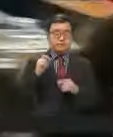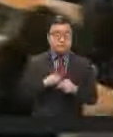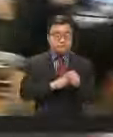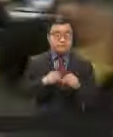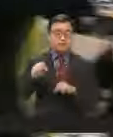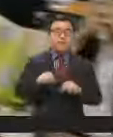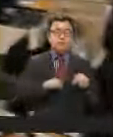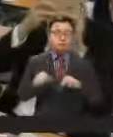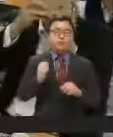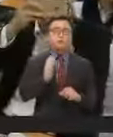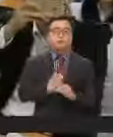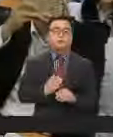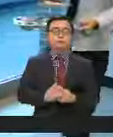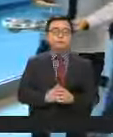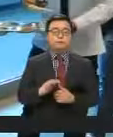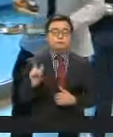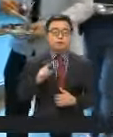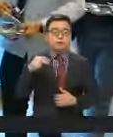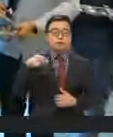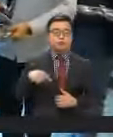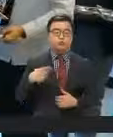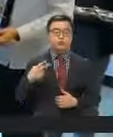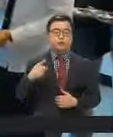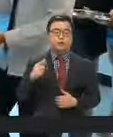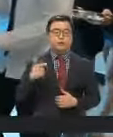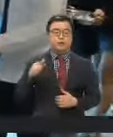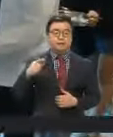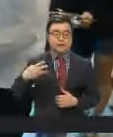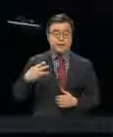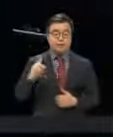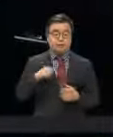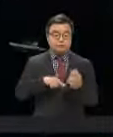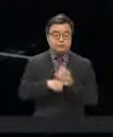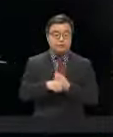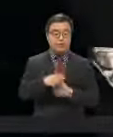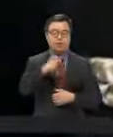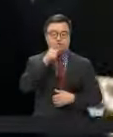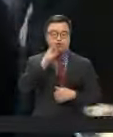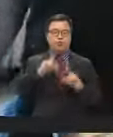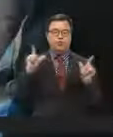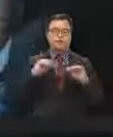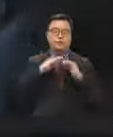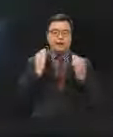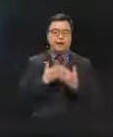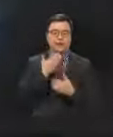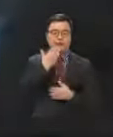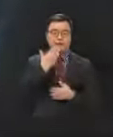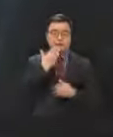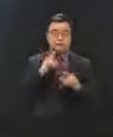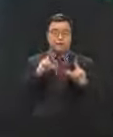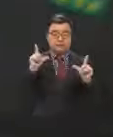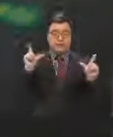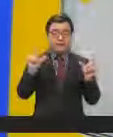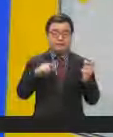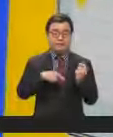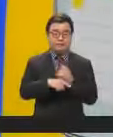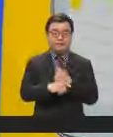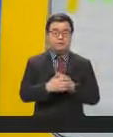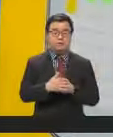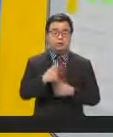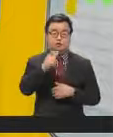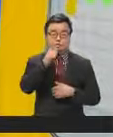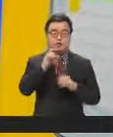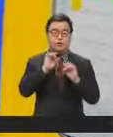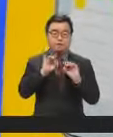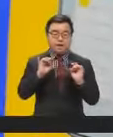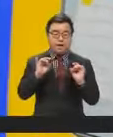시행하고 있습니다. 수다날은 수요일은 다 먹는 날의 줄임말인데요. 매주 수요일마다 급식을 남기지 않고